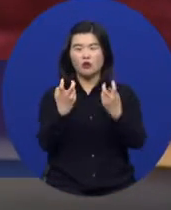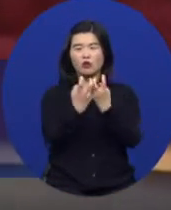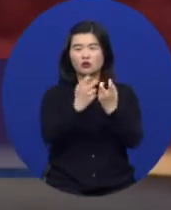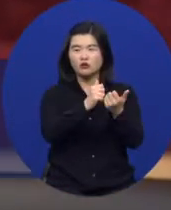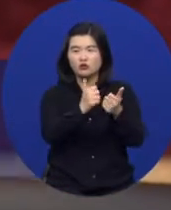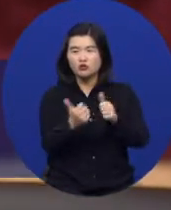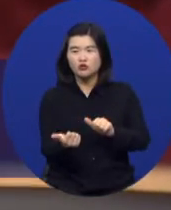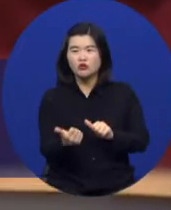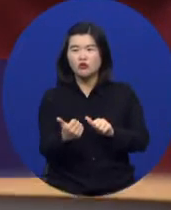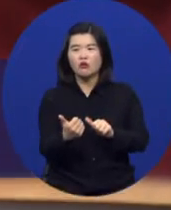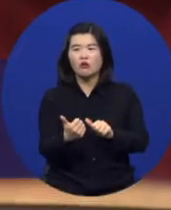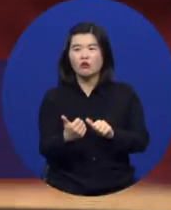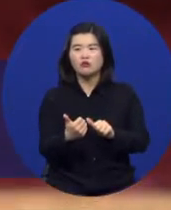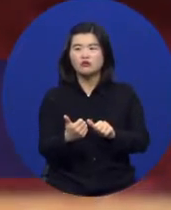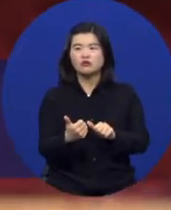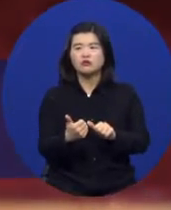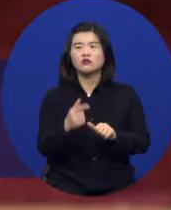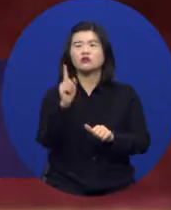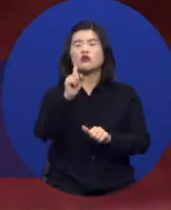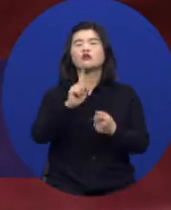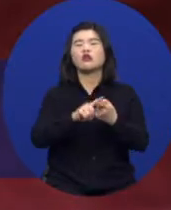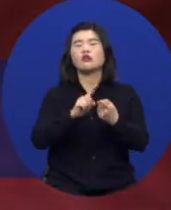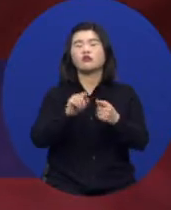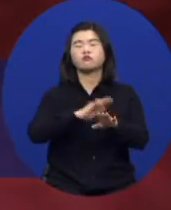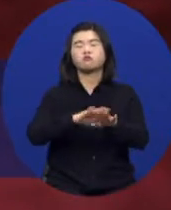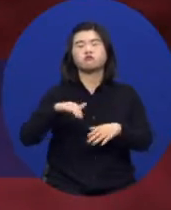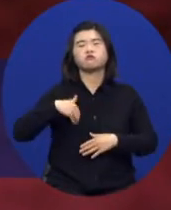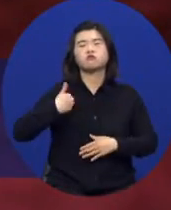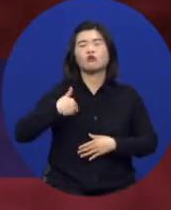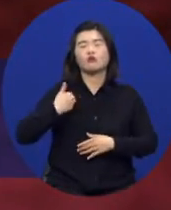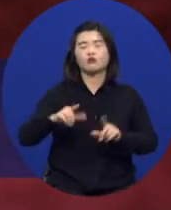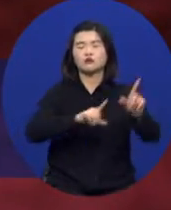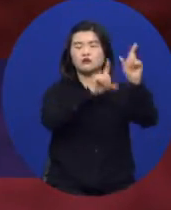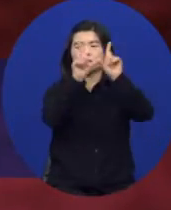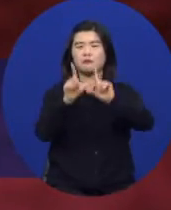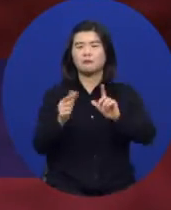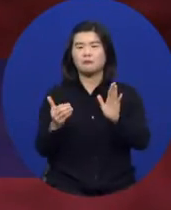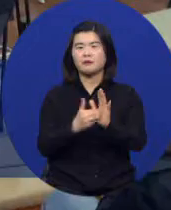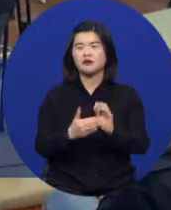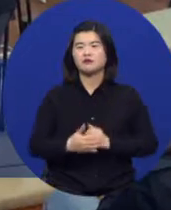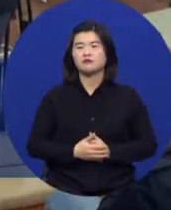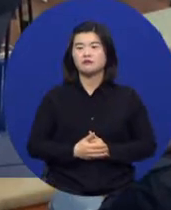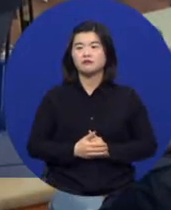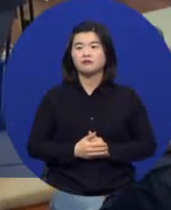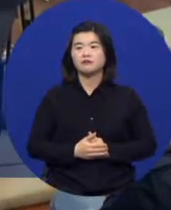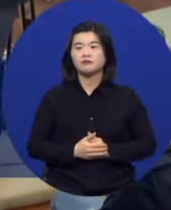어디에 죽었는지, 어떻게 돌아갔는지, 정말 그거를 모르면서 살았습니다.